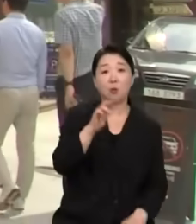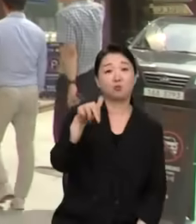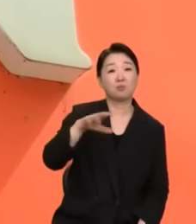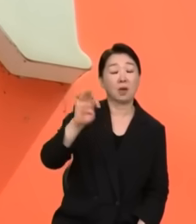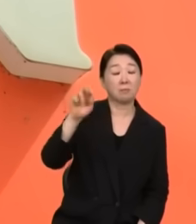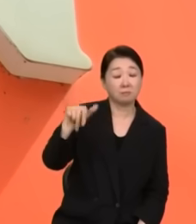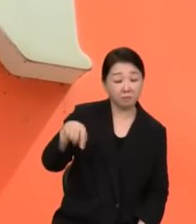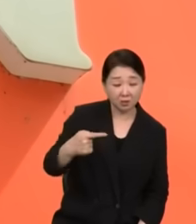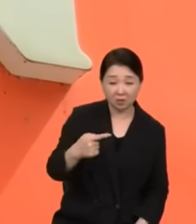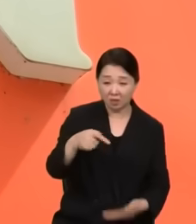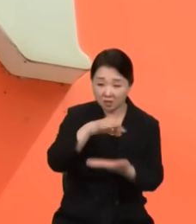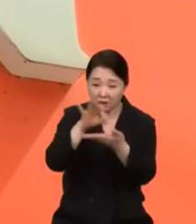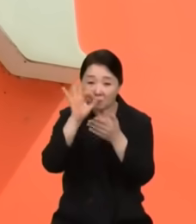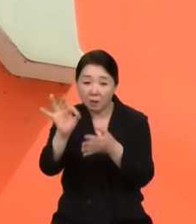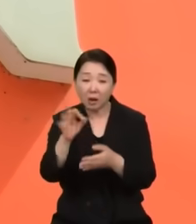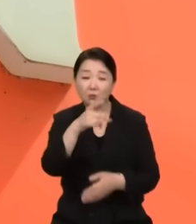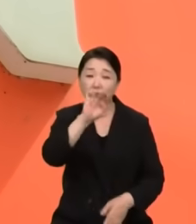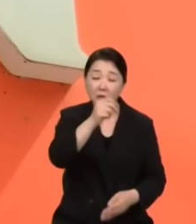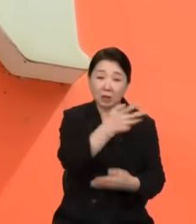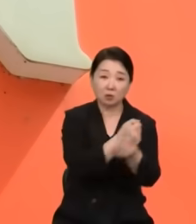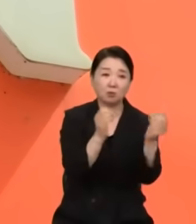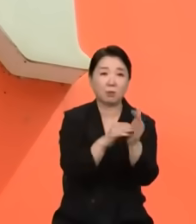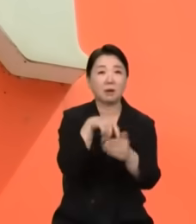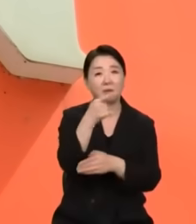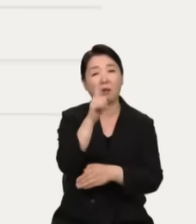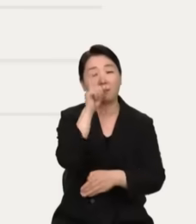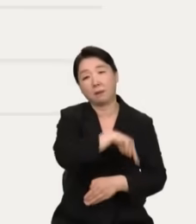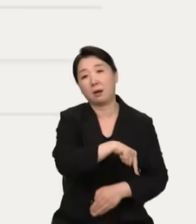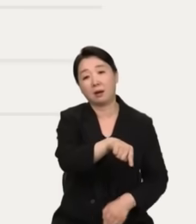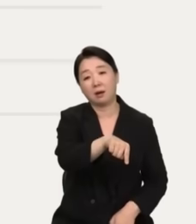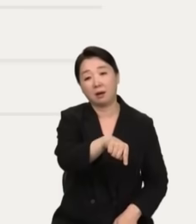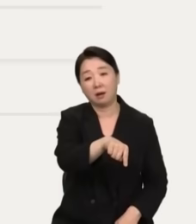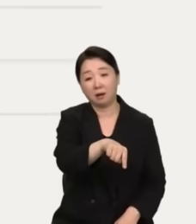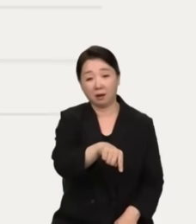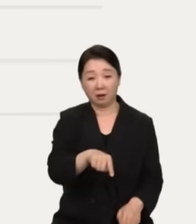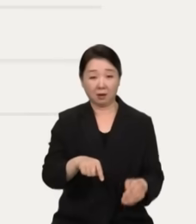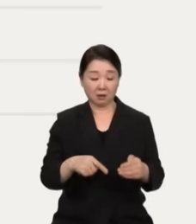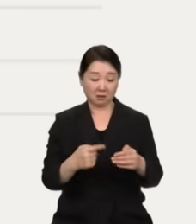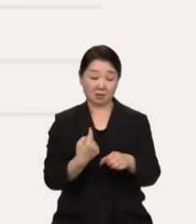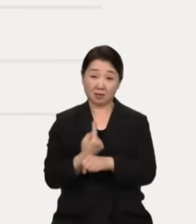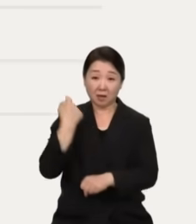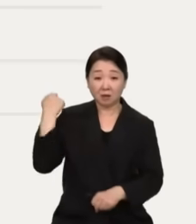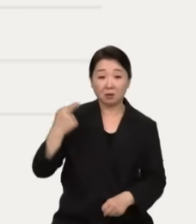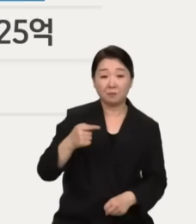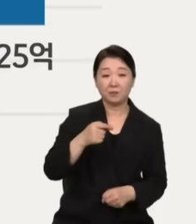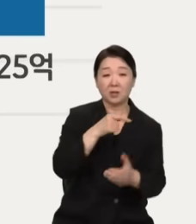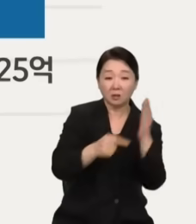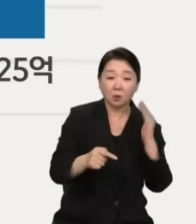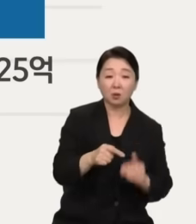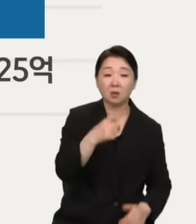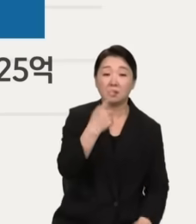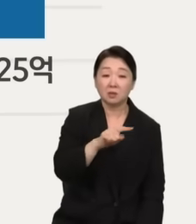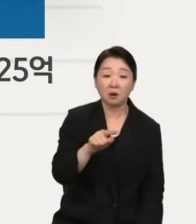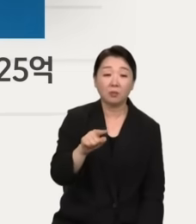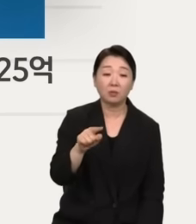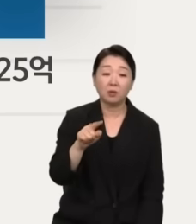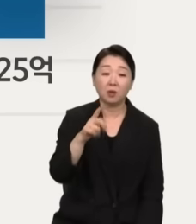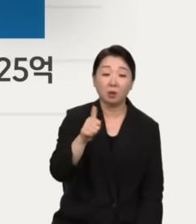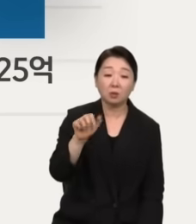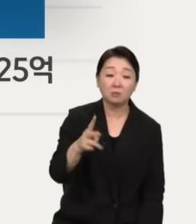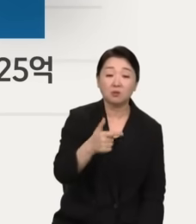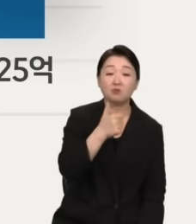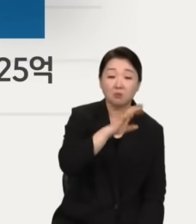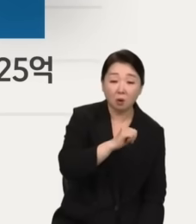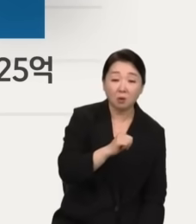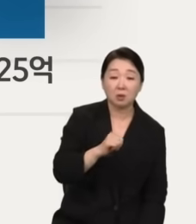위메프의 재무 상태는 큐텐에 인수된 뒤 더 나빠졌습니다. 지난해 위메프 영업 손실은 1,025억 원으로 1년 새